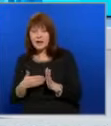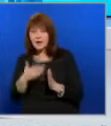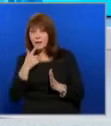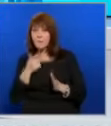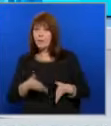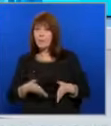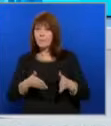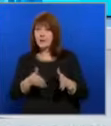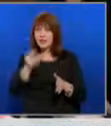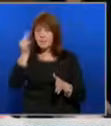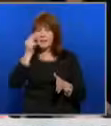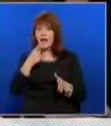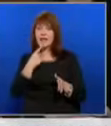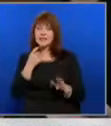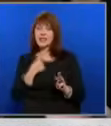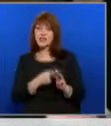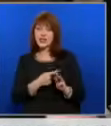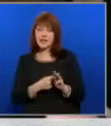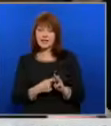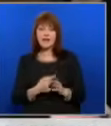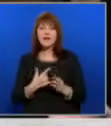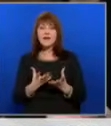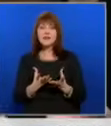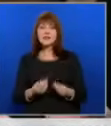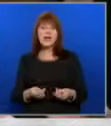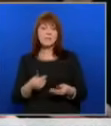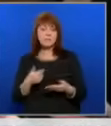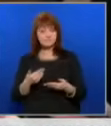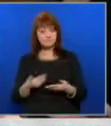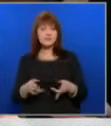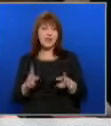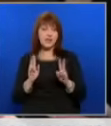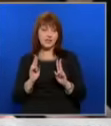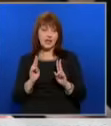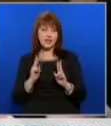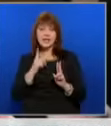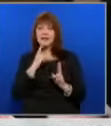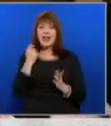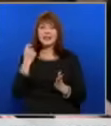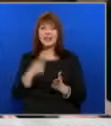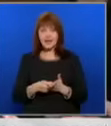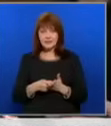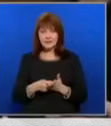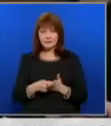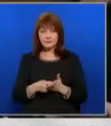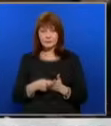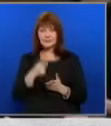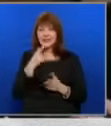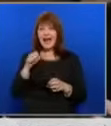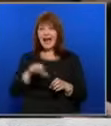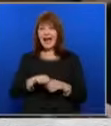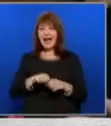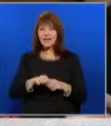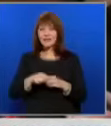беше коментирана в парламента. Взехме следното решение, че за таксата, за газовата такса